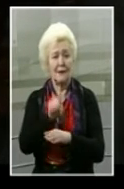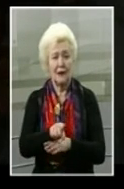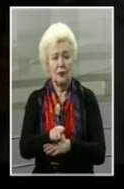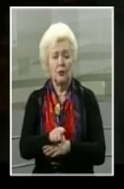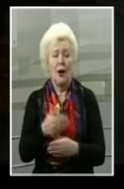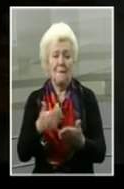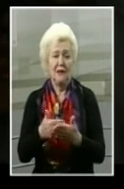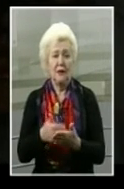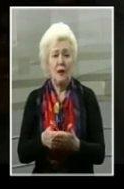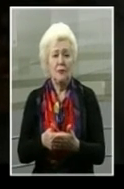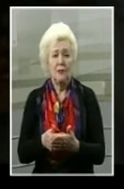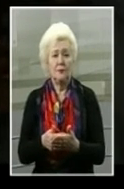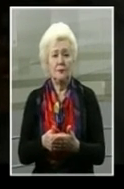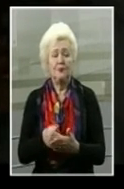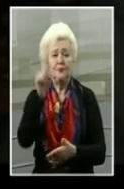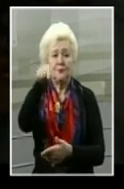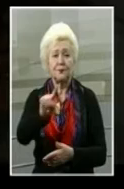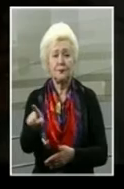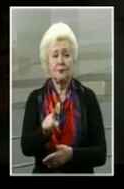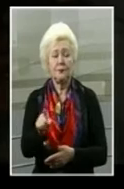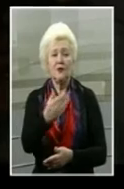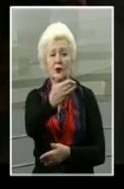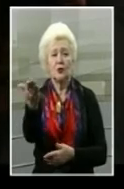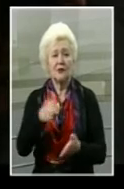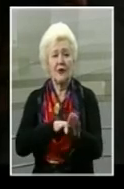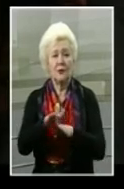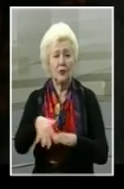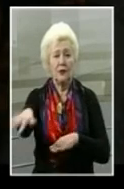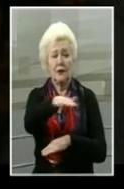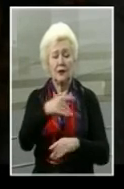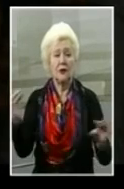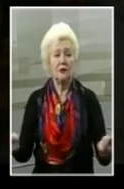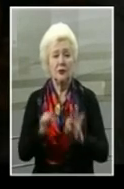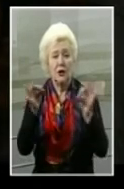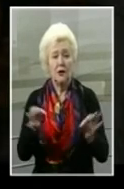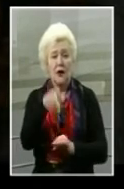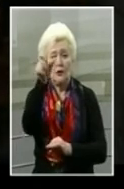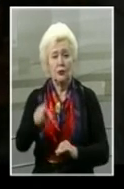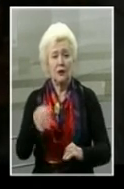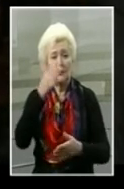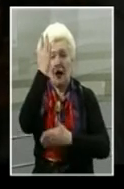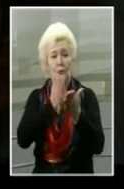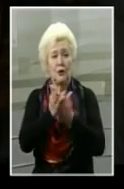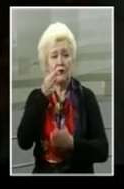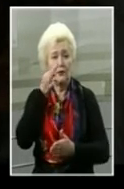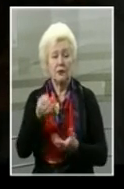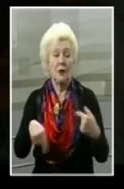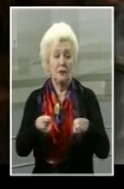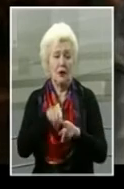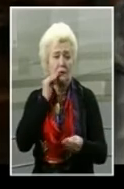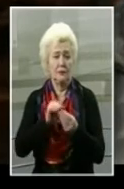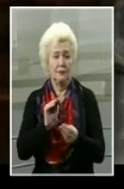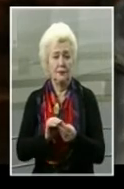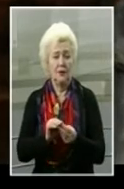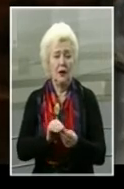то принаймні за те, що це відбувалося в тому регіоні. Жодна людина за це не понесла політичну відповідальність. Нібито це так і мало бути.